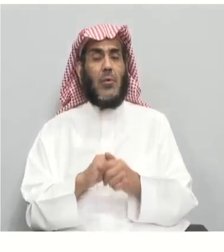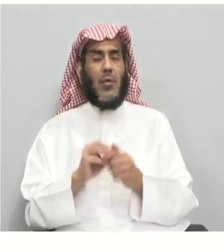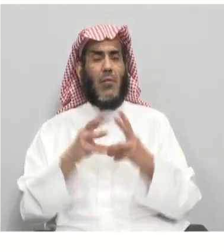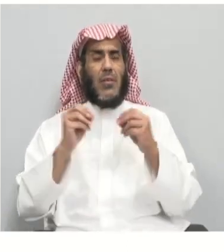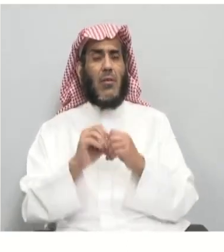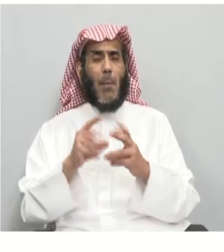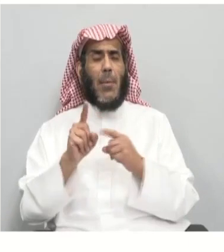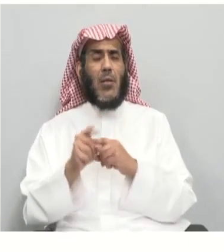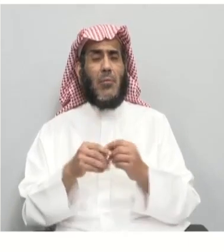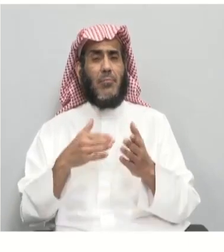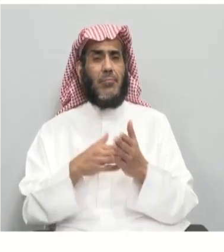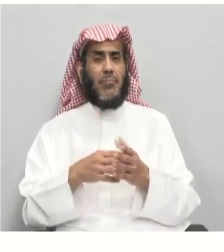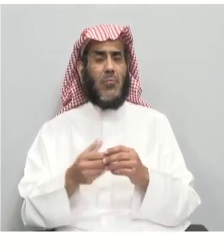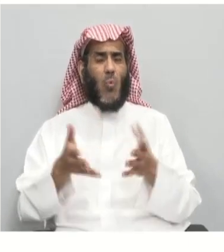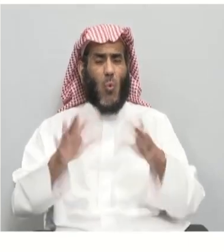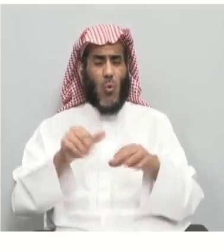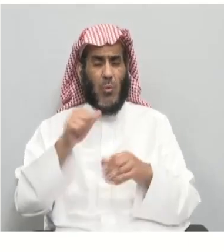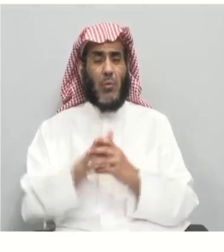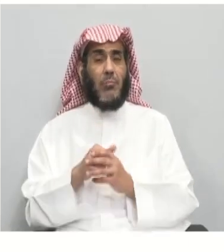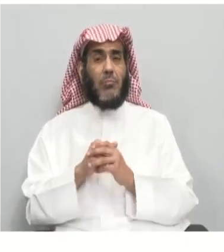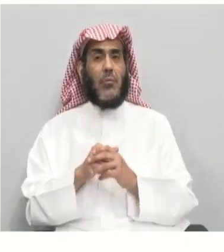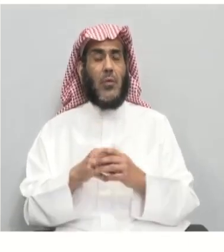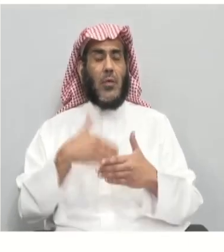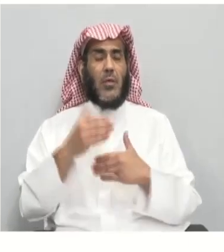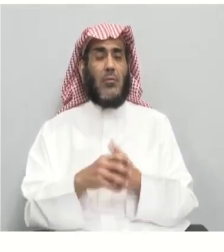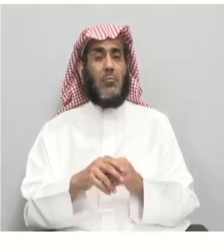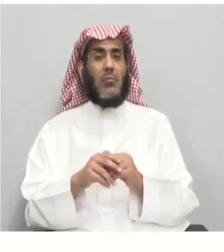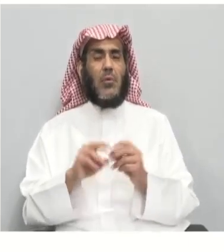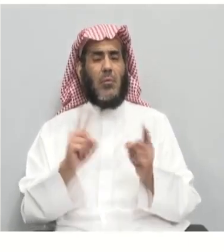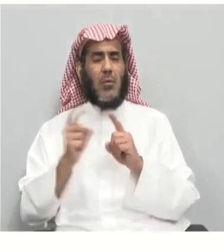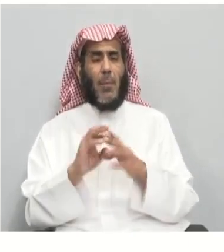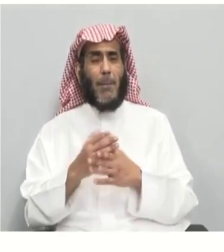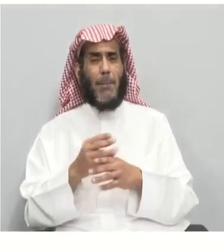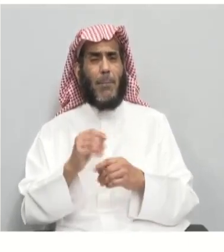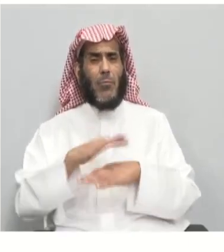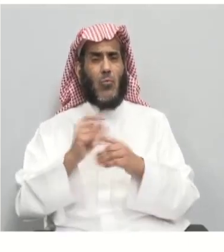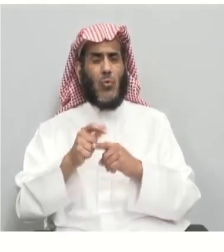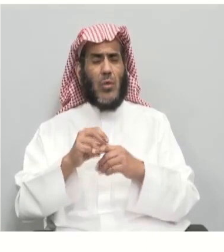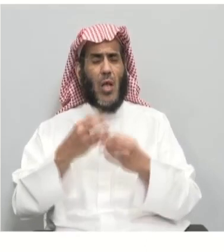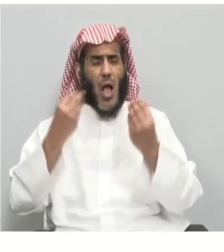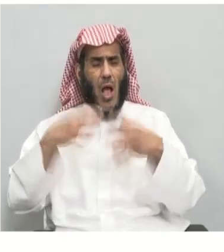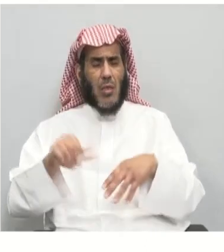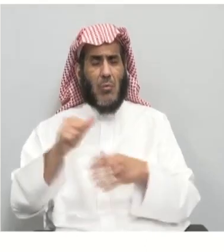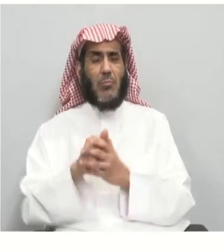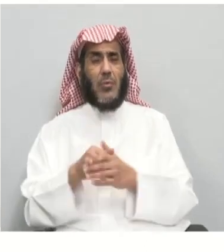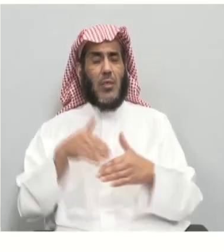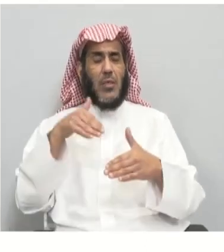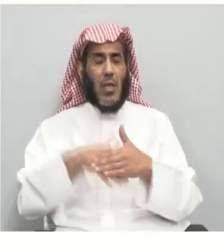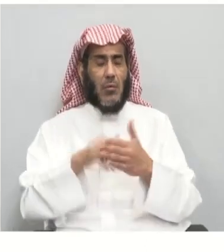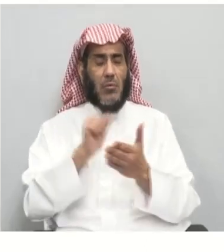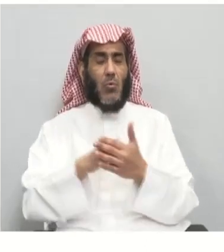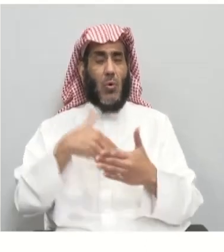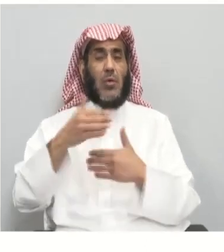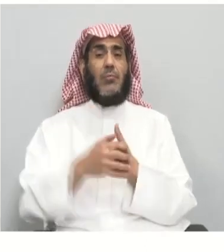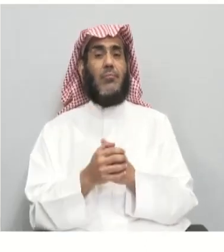فسرنا ما يحدث عند هدرنا للماء ايضا ميزنا بين سلوكيات هدر الماء داخل المنزل